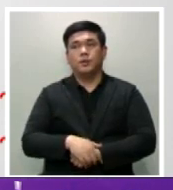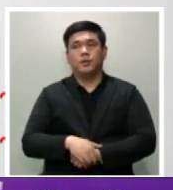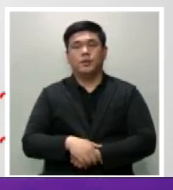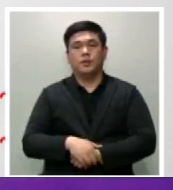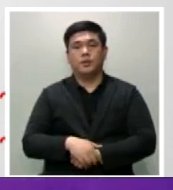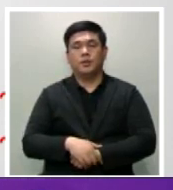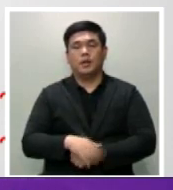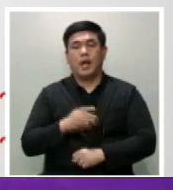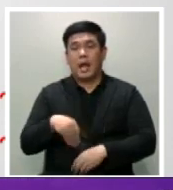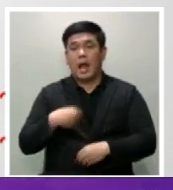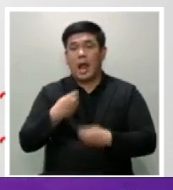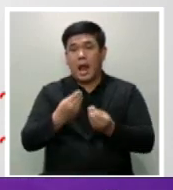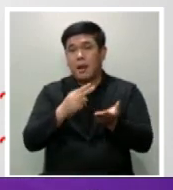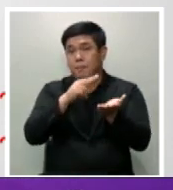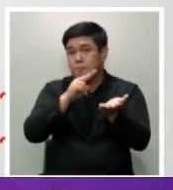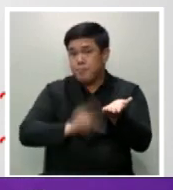ให้ปรับ